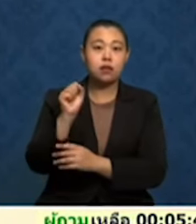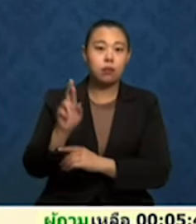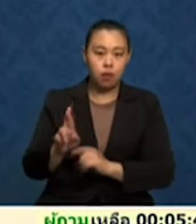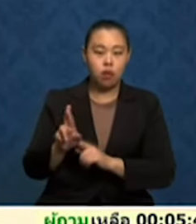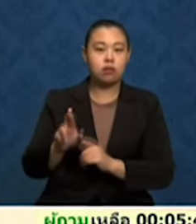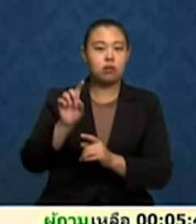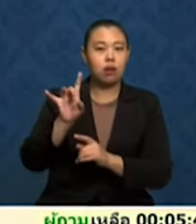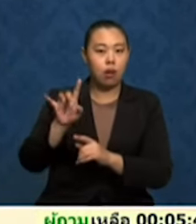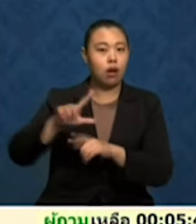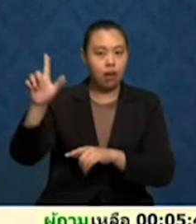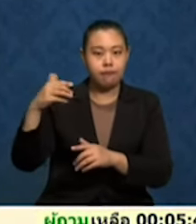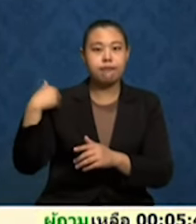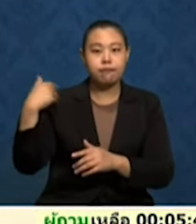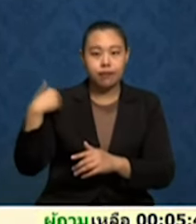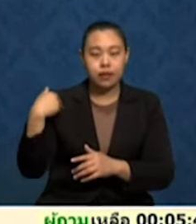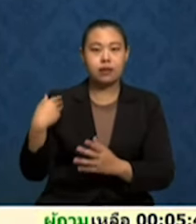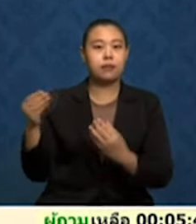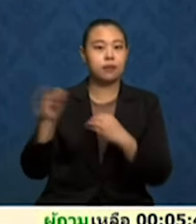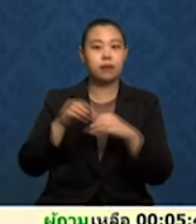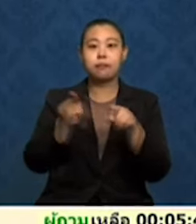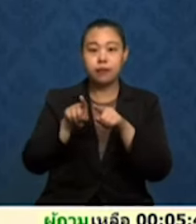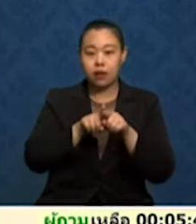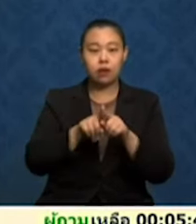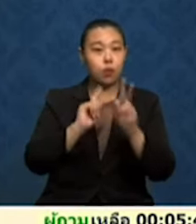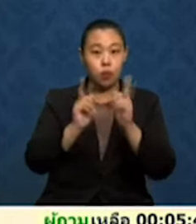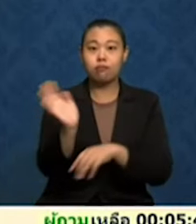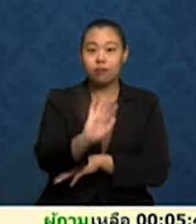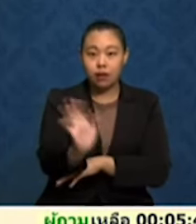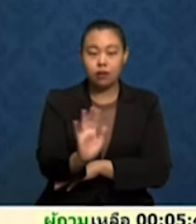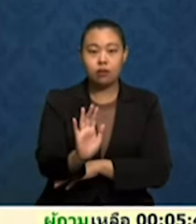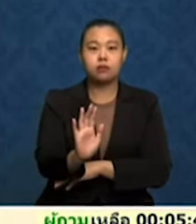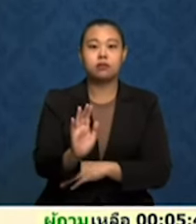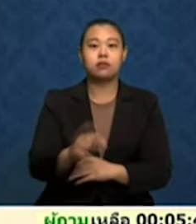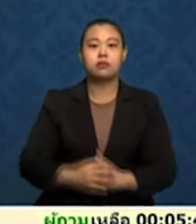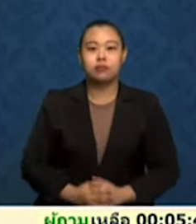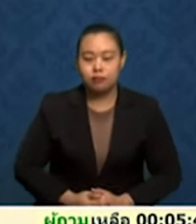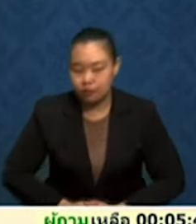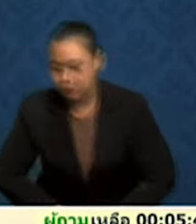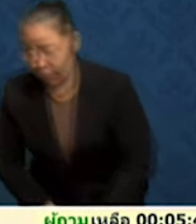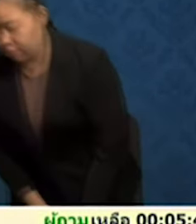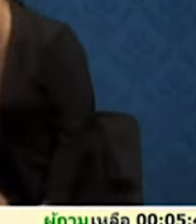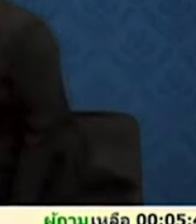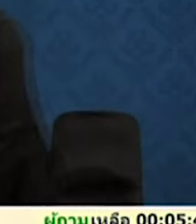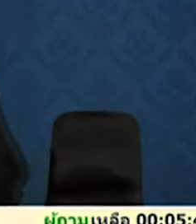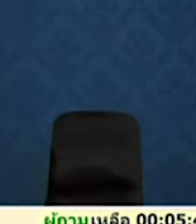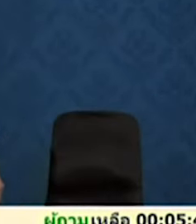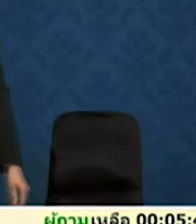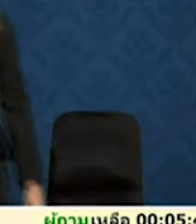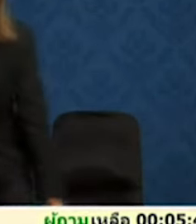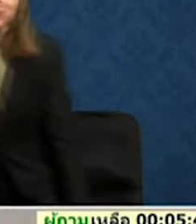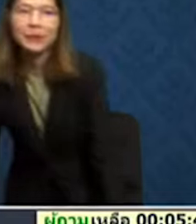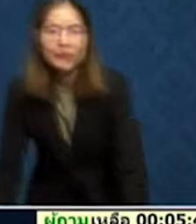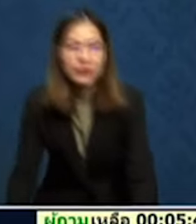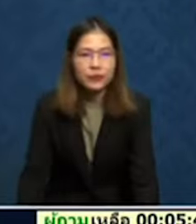นนี้เช่นเดียวกันท่านอย่าเพิ่งคุยนะคะท่านฟังก่อนท่านจะได้รับทราบว่าดิฉันได้พูดอะไรให้กับท่านฟังบ้างนะคะท่านจะได้บอก